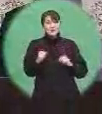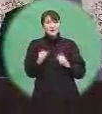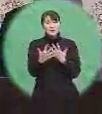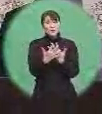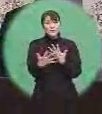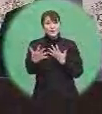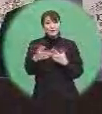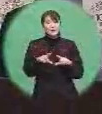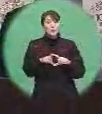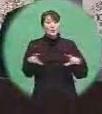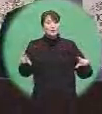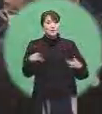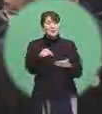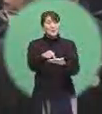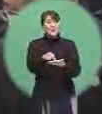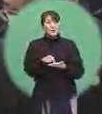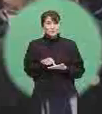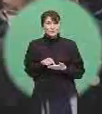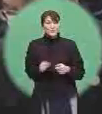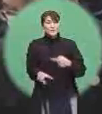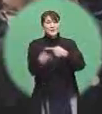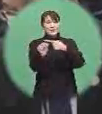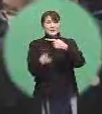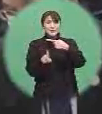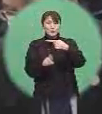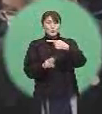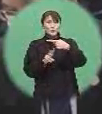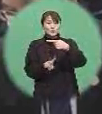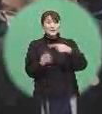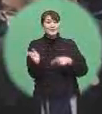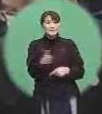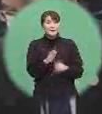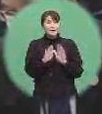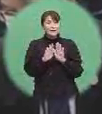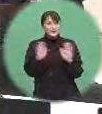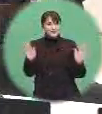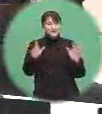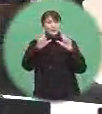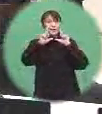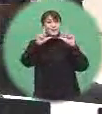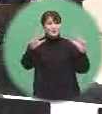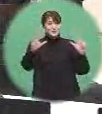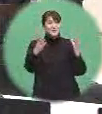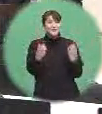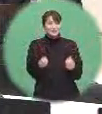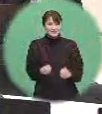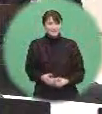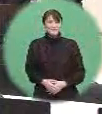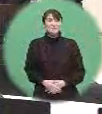の一般エントリーの受付を12日から始めることも発表されました。